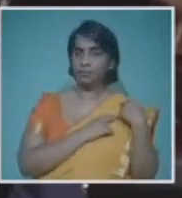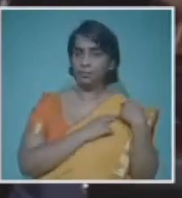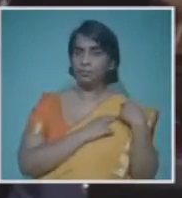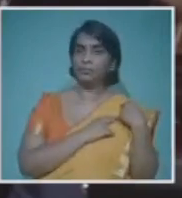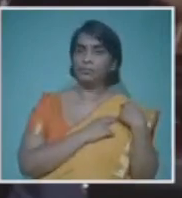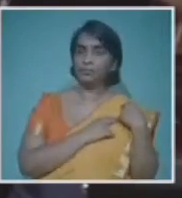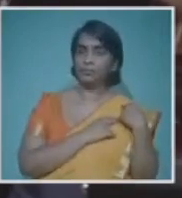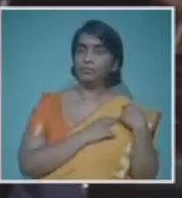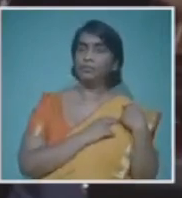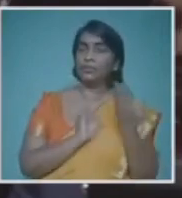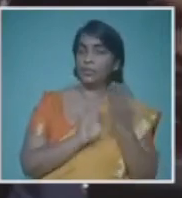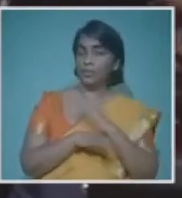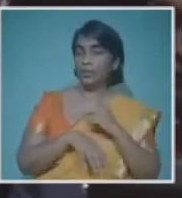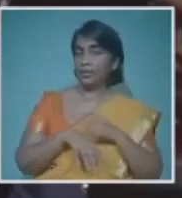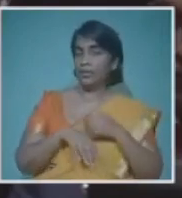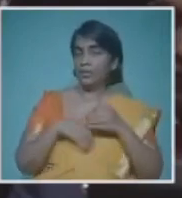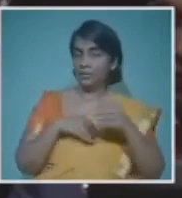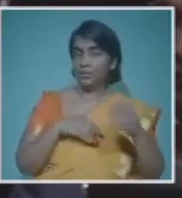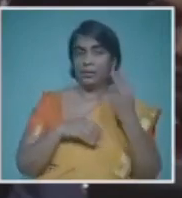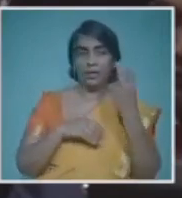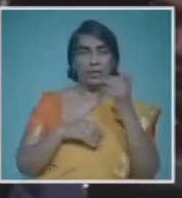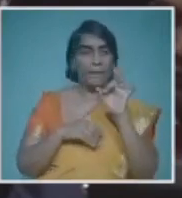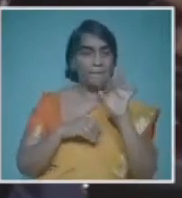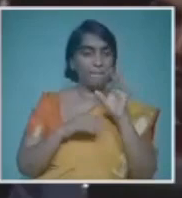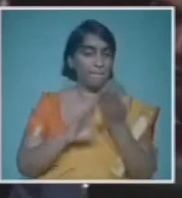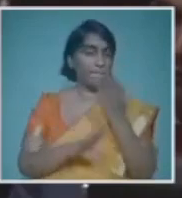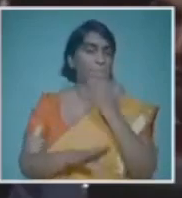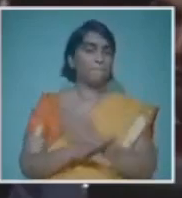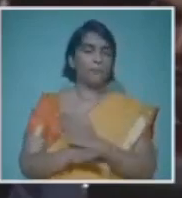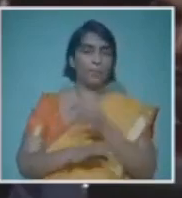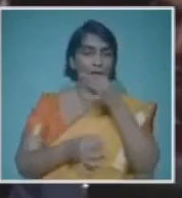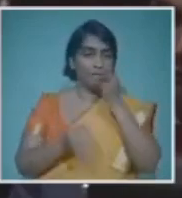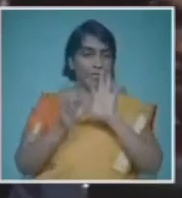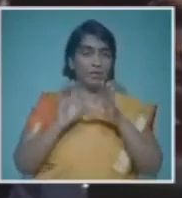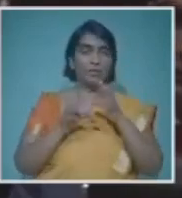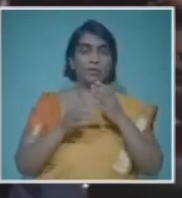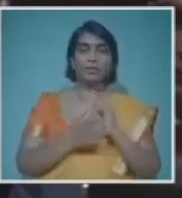තිබෙනවා. පෞගේ කාලේ 2015ට කලින් මේ රස පරීක්ෂක